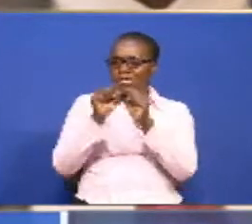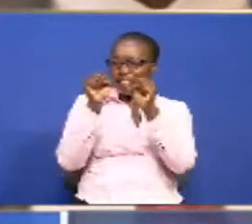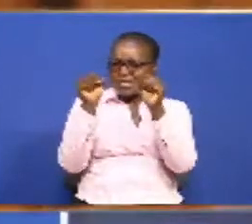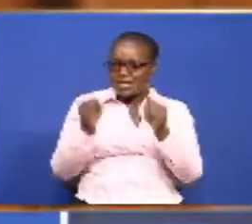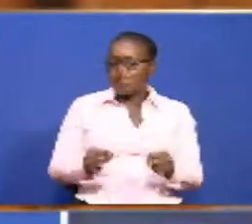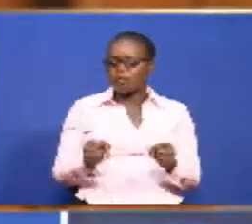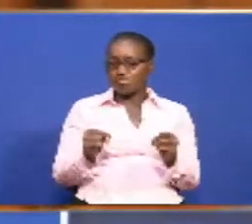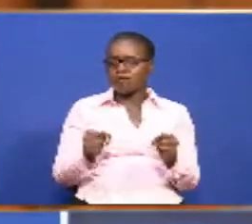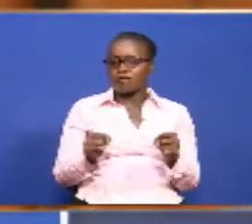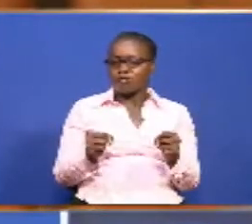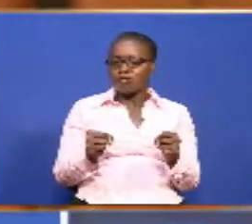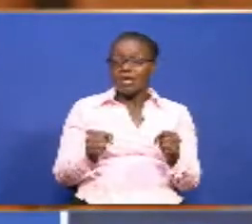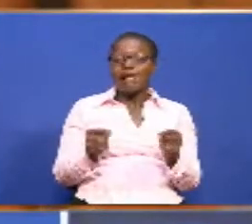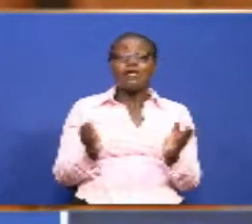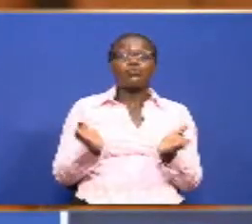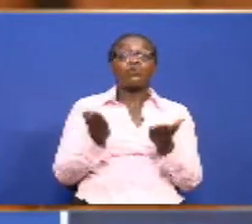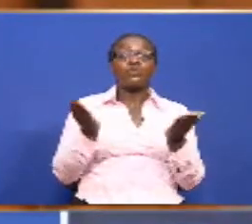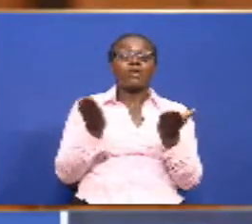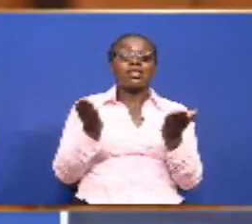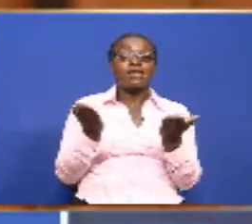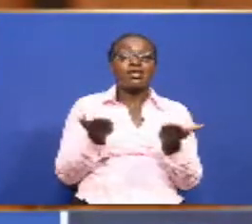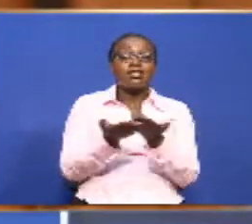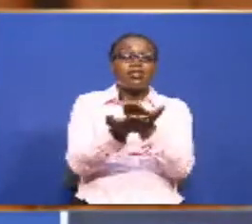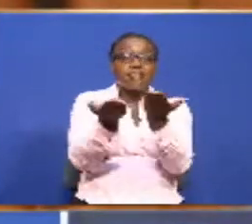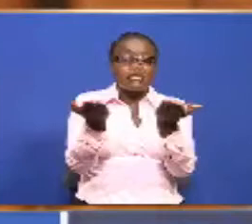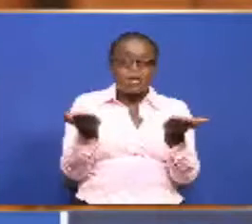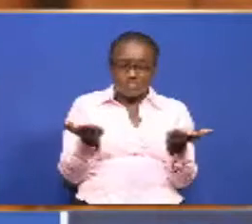na tungehimiza hawa